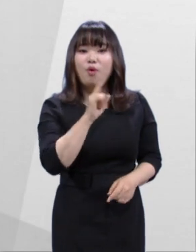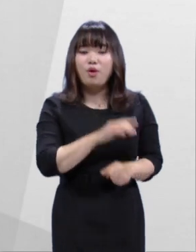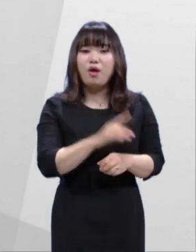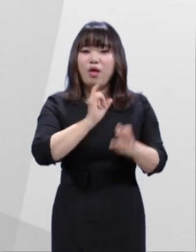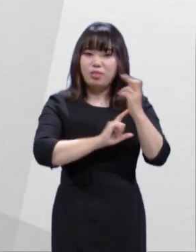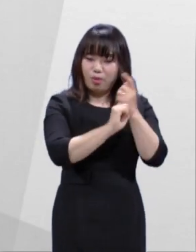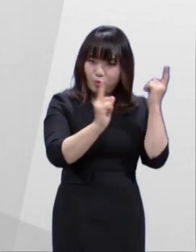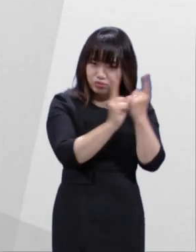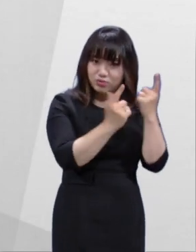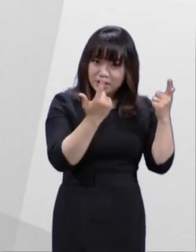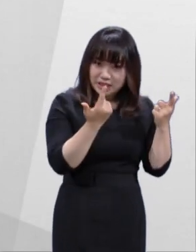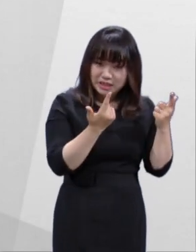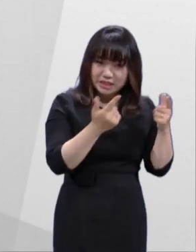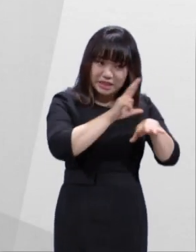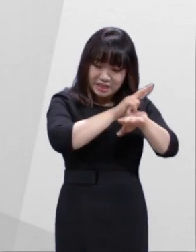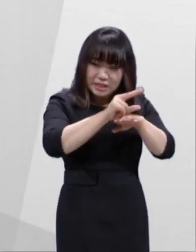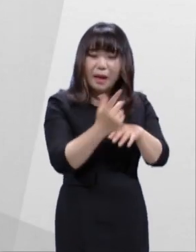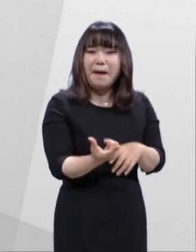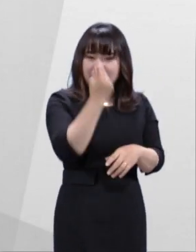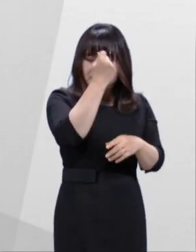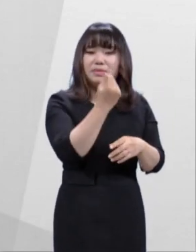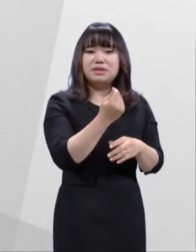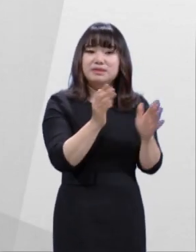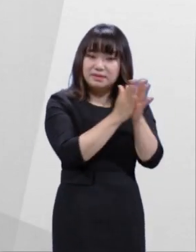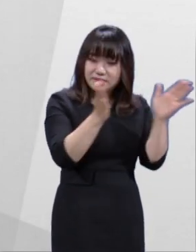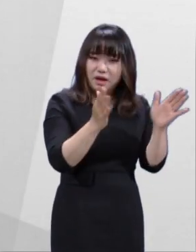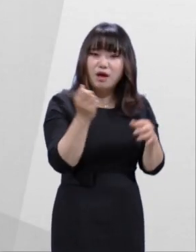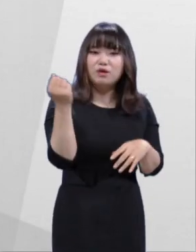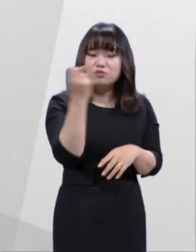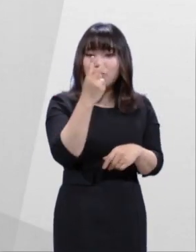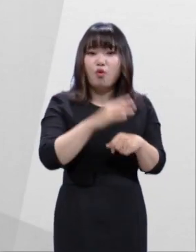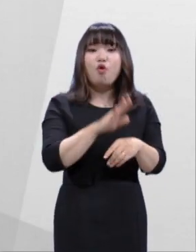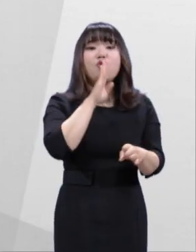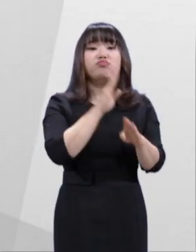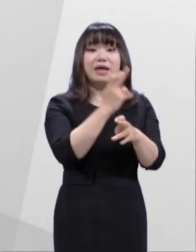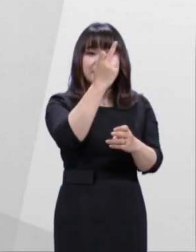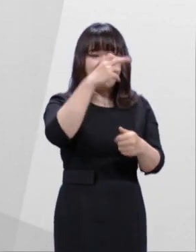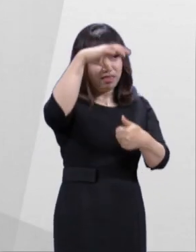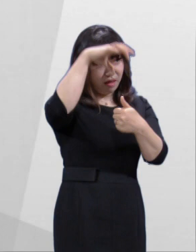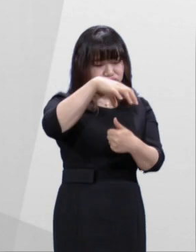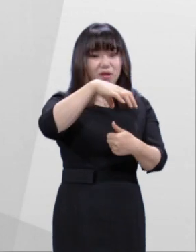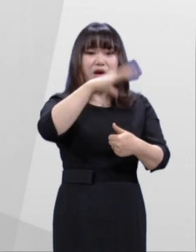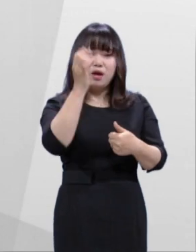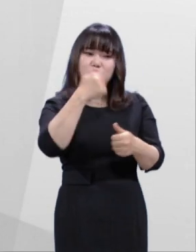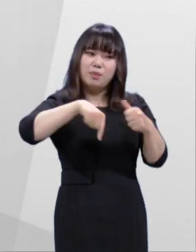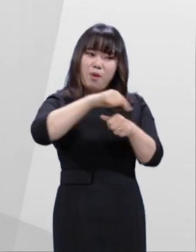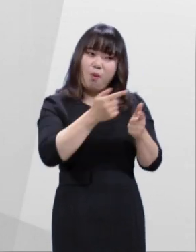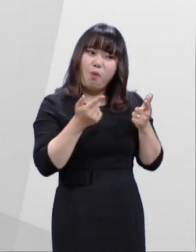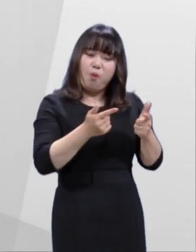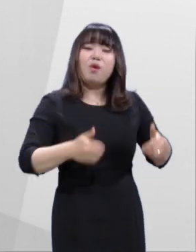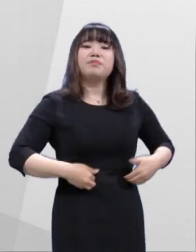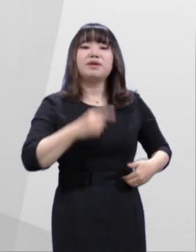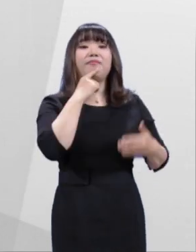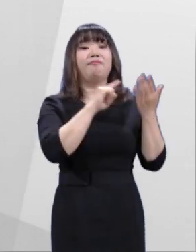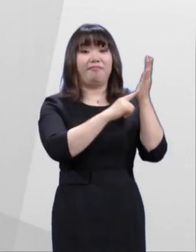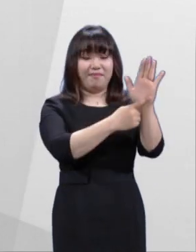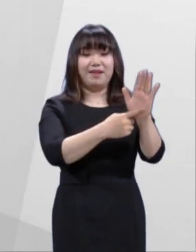동북선 조기개통과 도봉세무서 복합개발사업, 북한산 고도제한 합리적 완화 등의 공약을